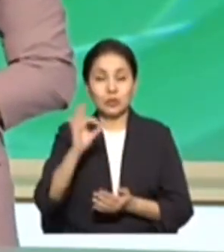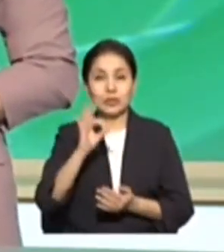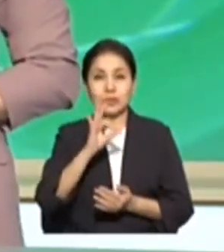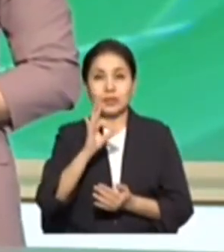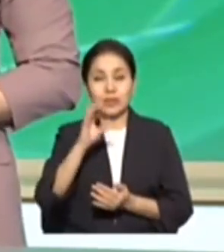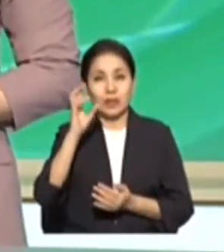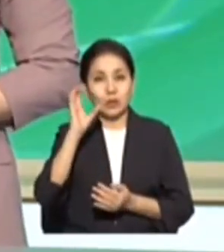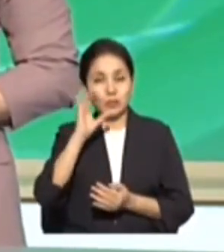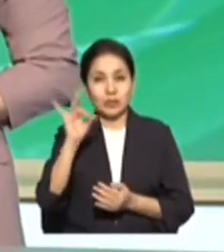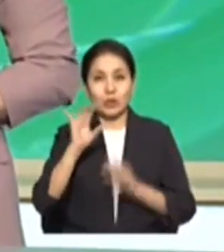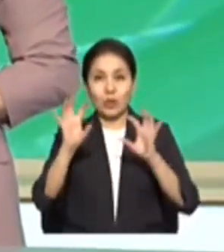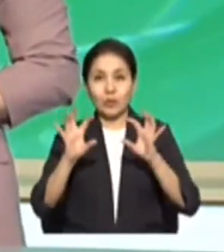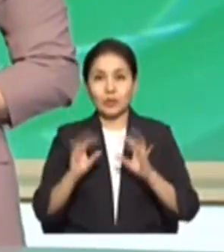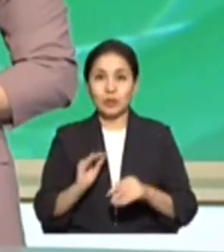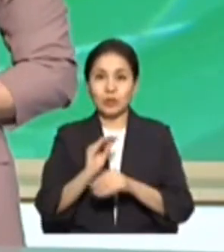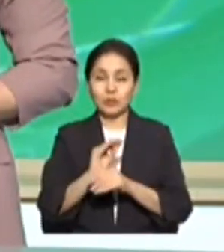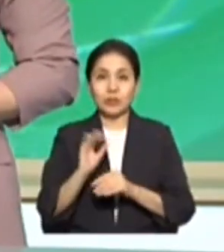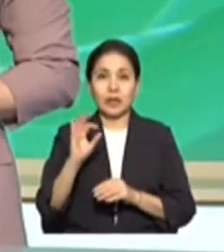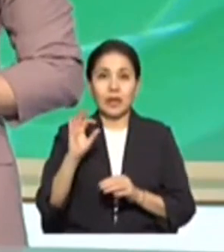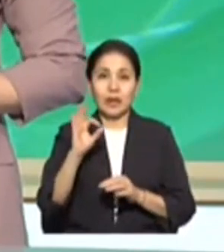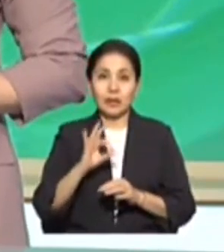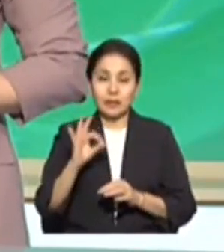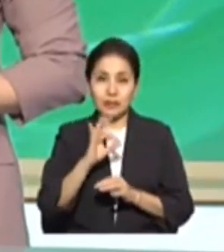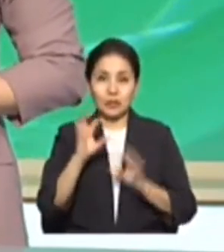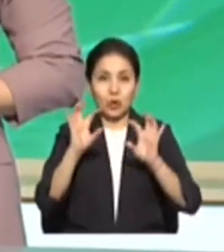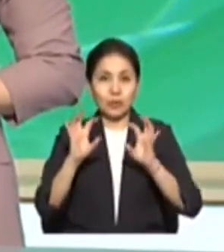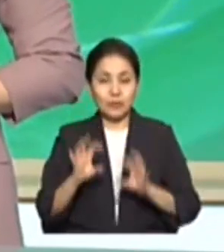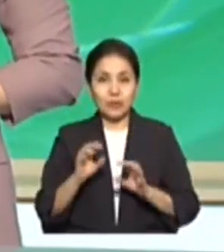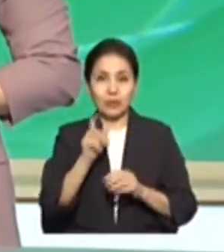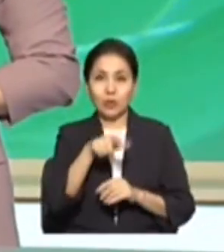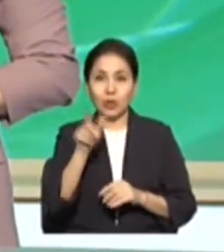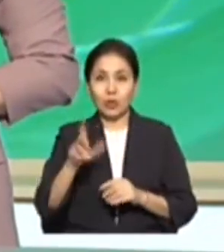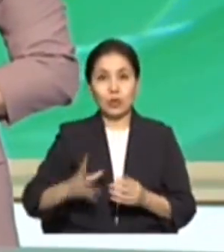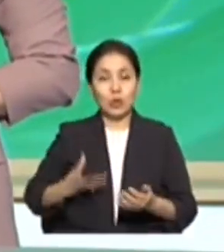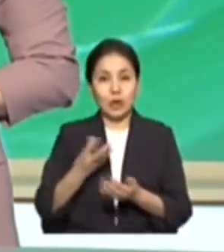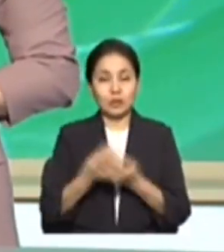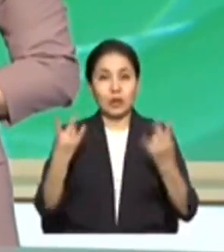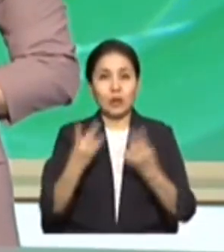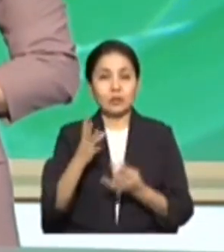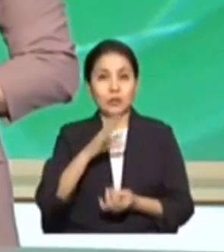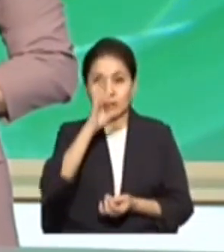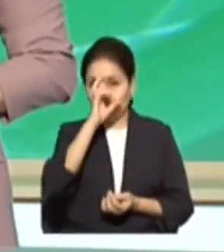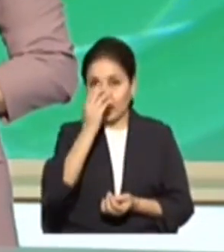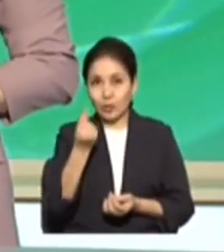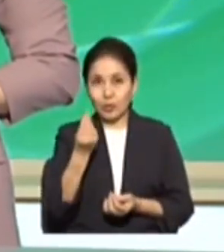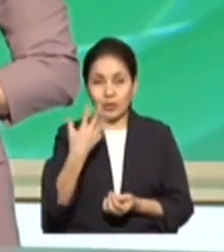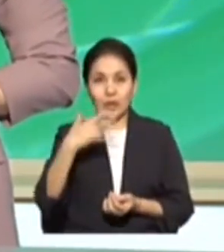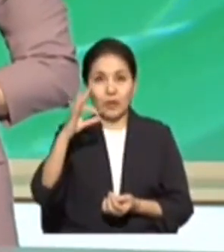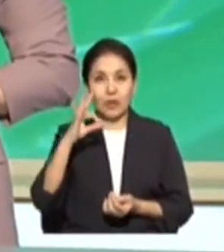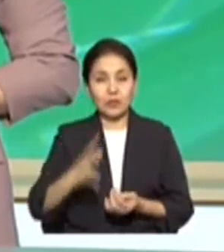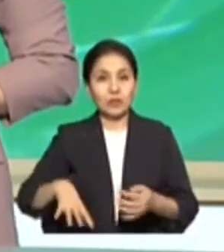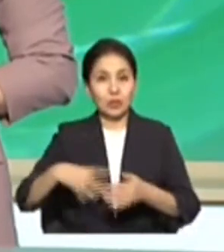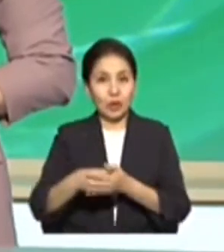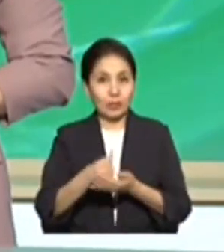O'zbekiston Respublikasi qonuniga qo'shimcha kiritish haqidagi qonun bilan esa fuqarolar to'lanishi lozim bo'lgan davlat bojining 50%ini